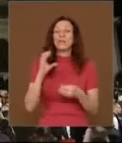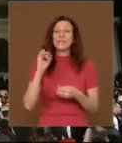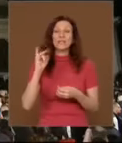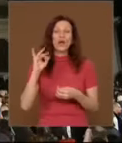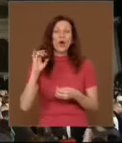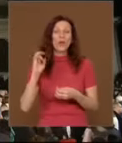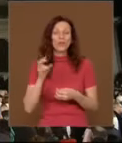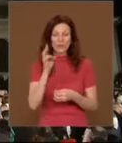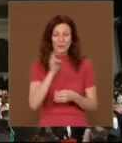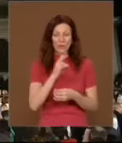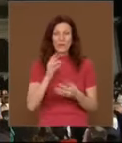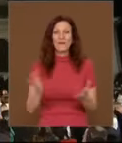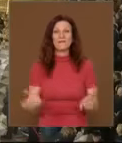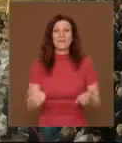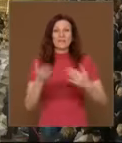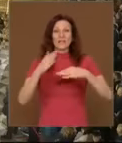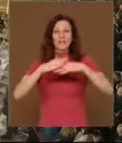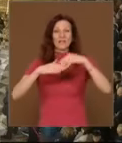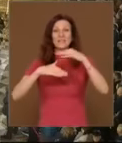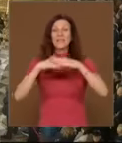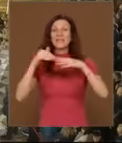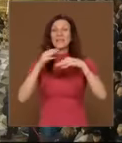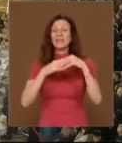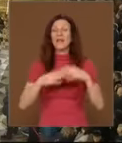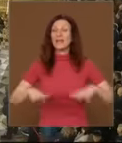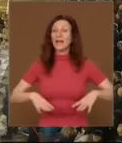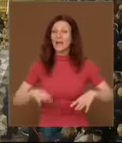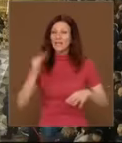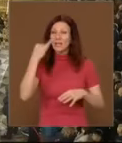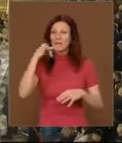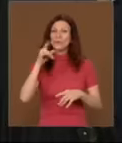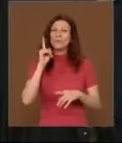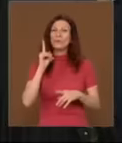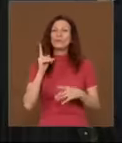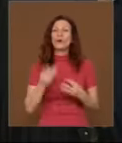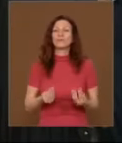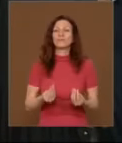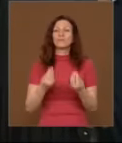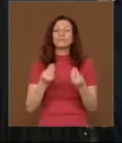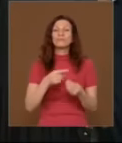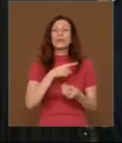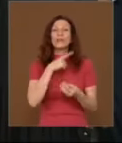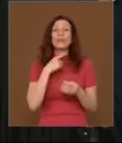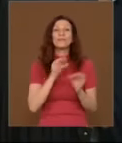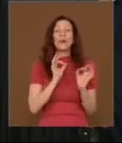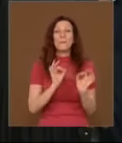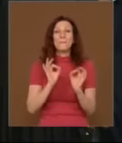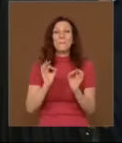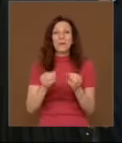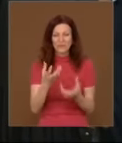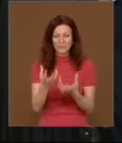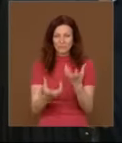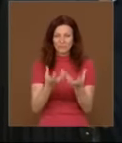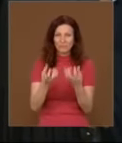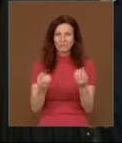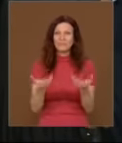благоволение, въздигни стените и Йерусалимски. Тогава ще ти бъдат угодни жертви на правдата, възношение и